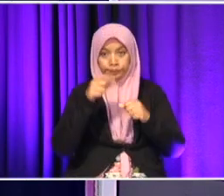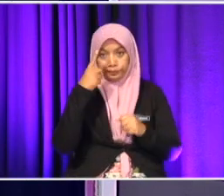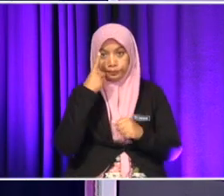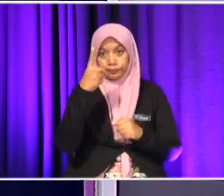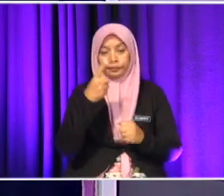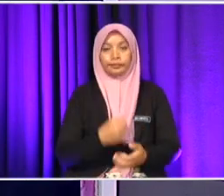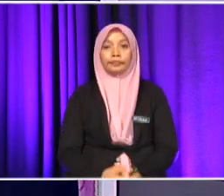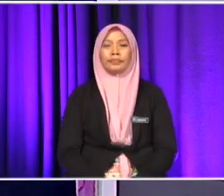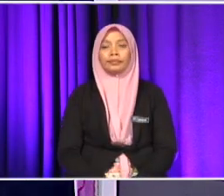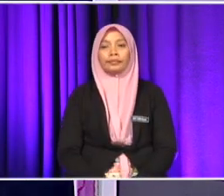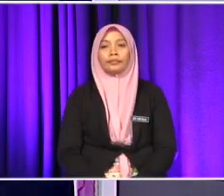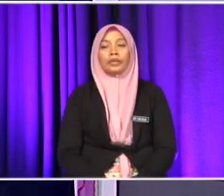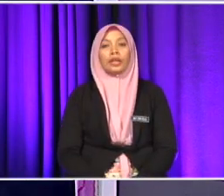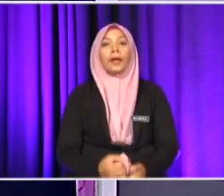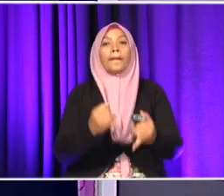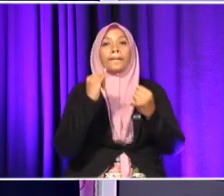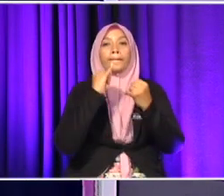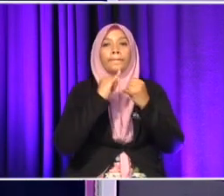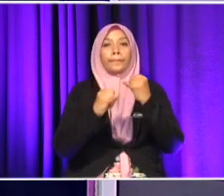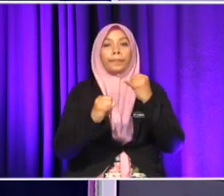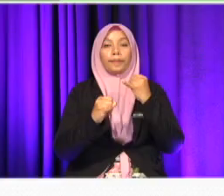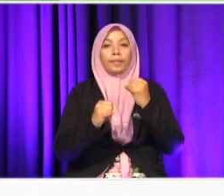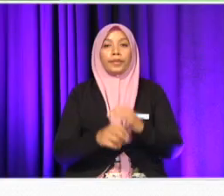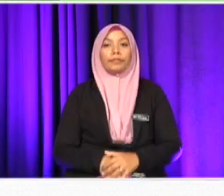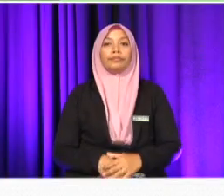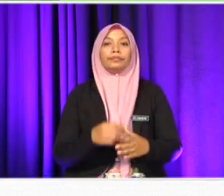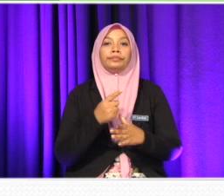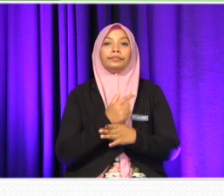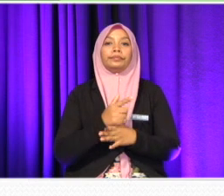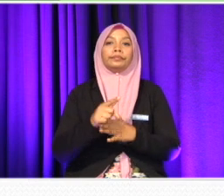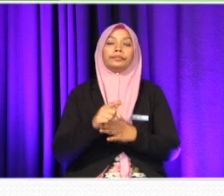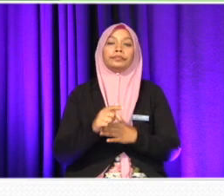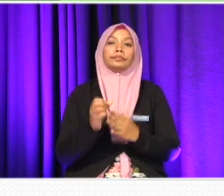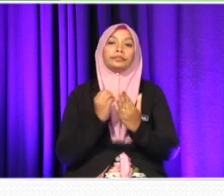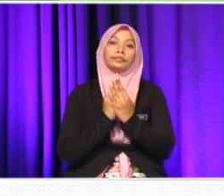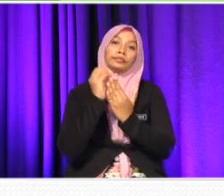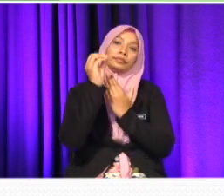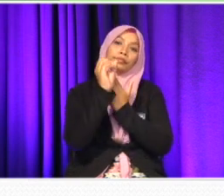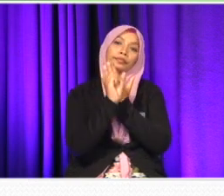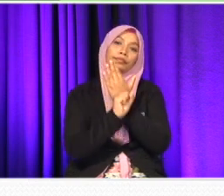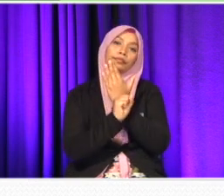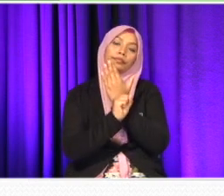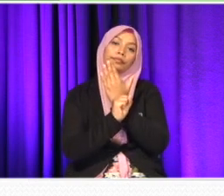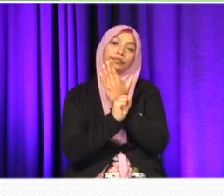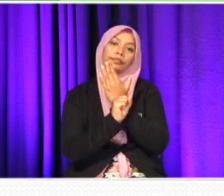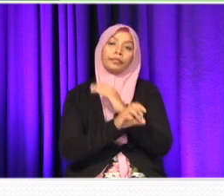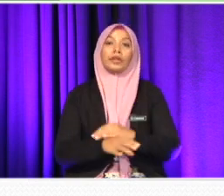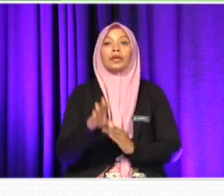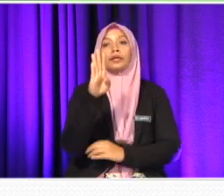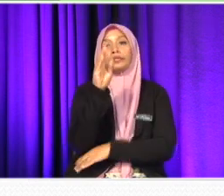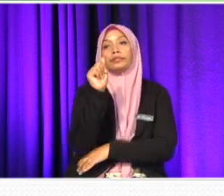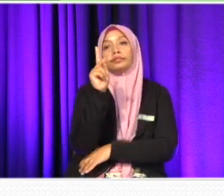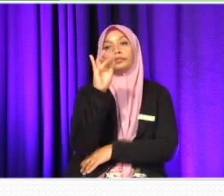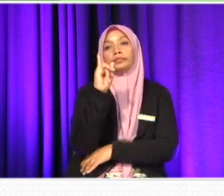Cikgu oke yang pada akhir sekali nabati Hunter bawah eh ini naik ke atas